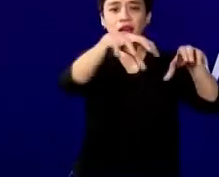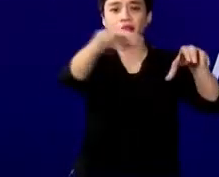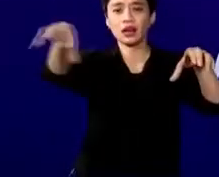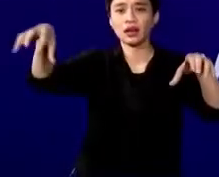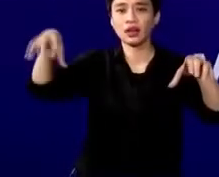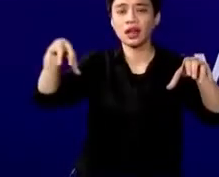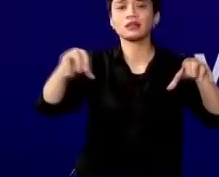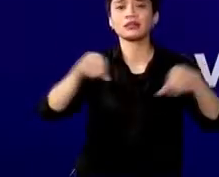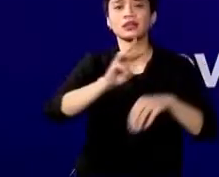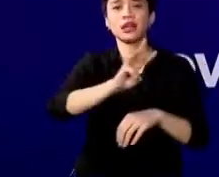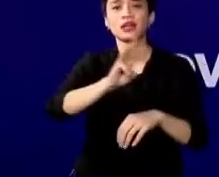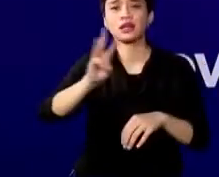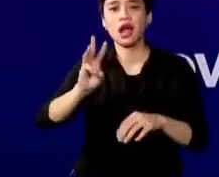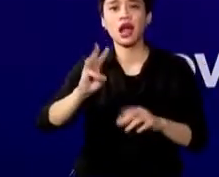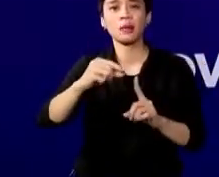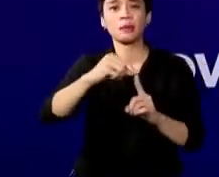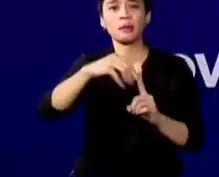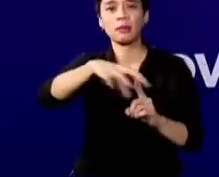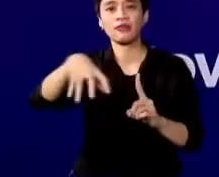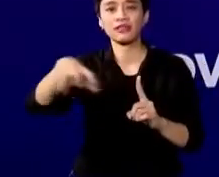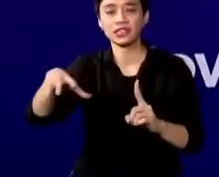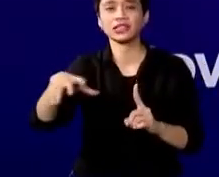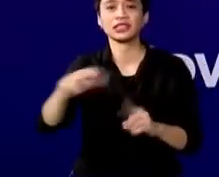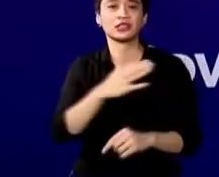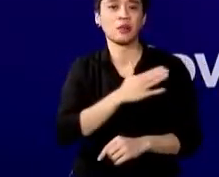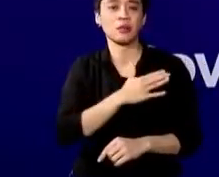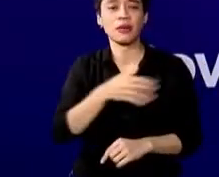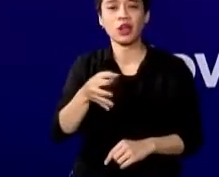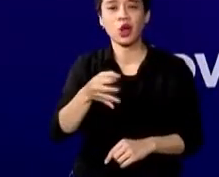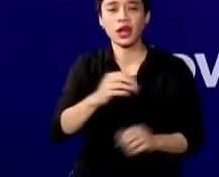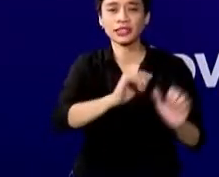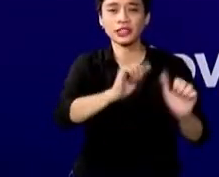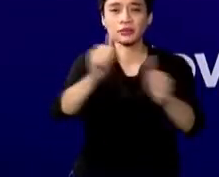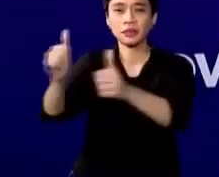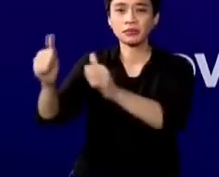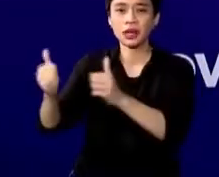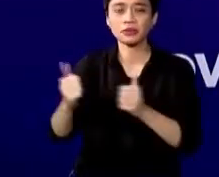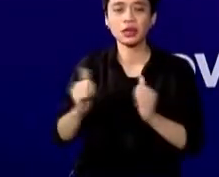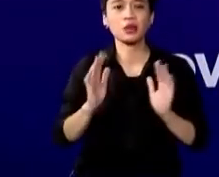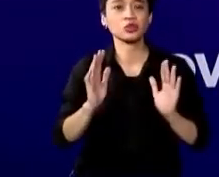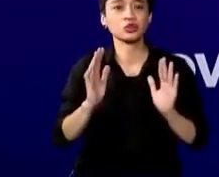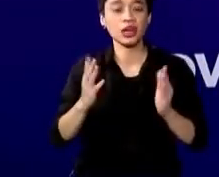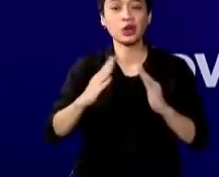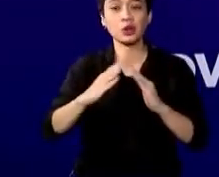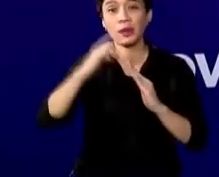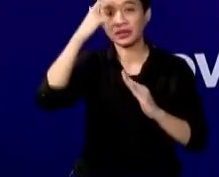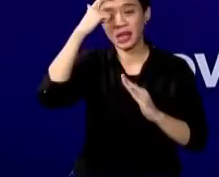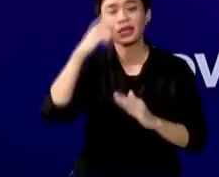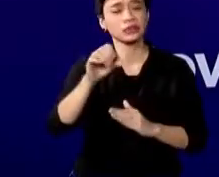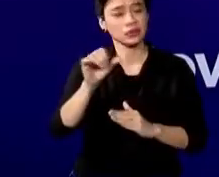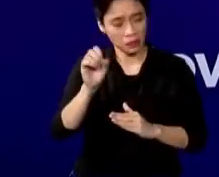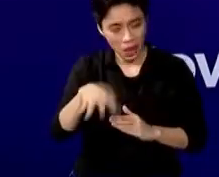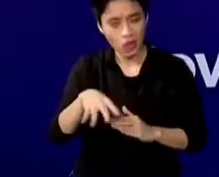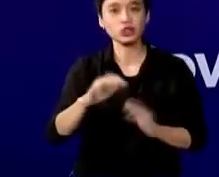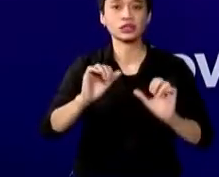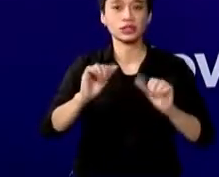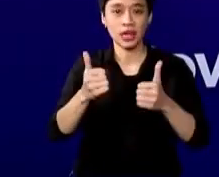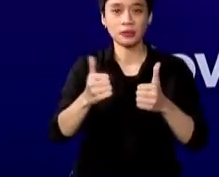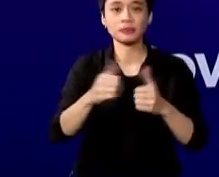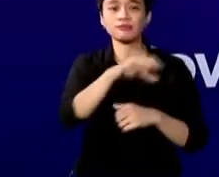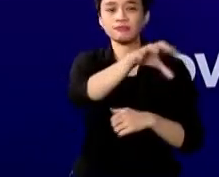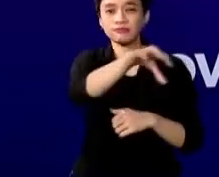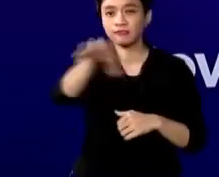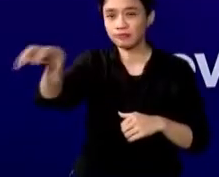kabupaten kota dalam penanggulangan covid termasuk juga kesiapan rumah sakit dan kemudian juga pemerintah